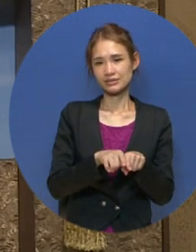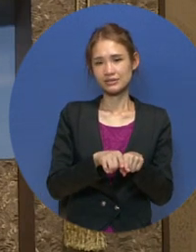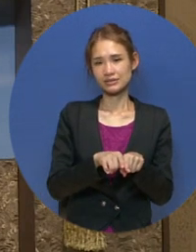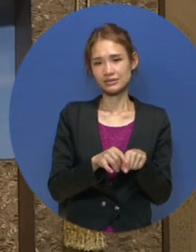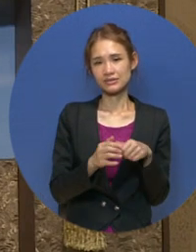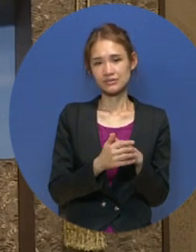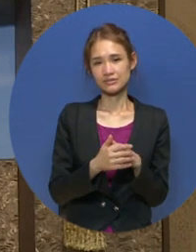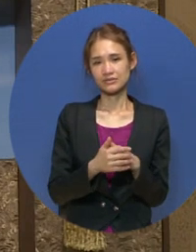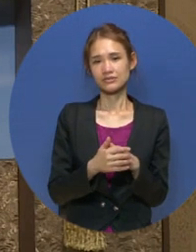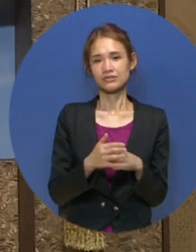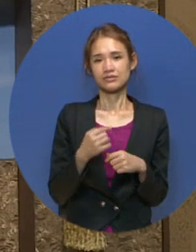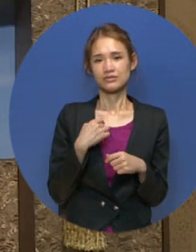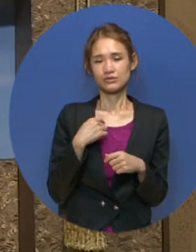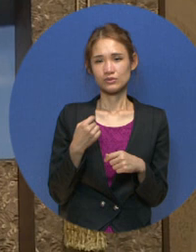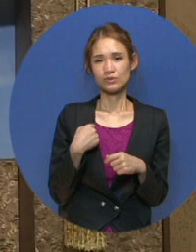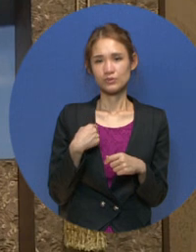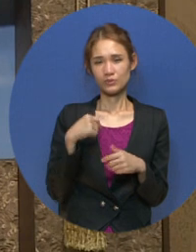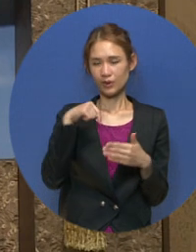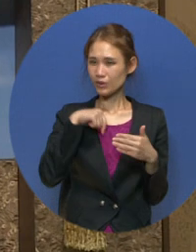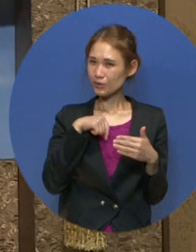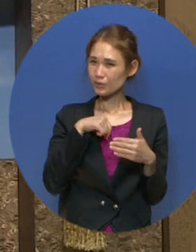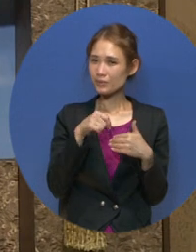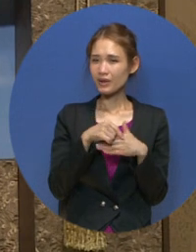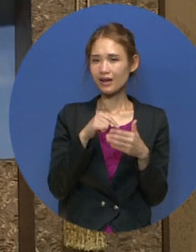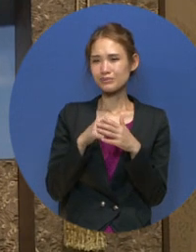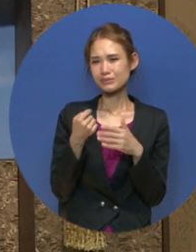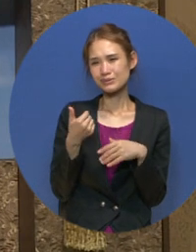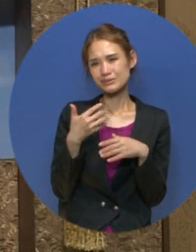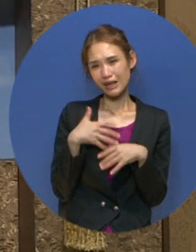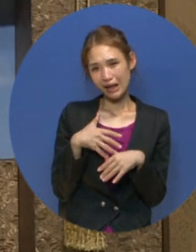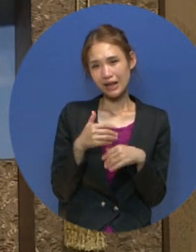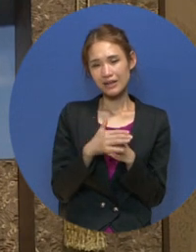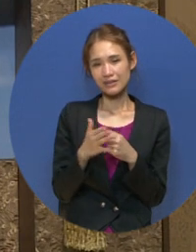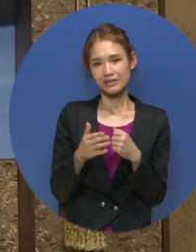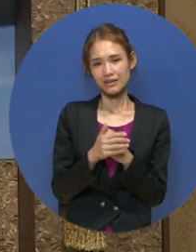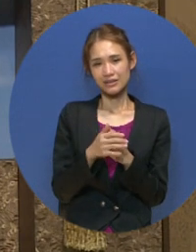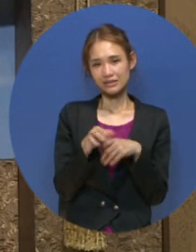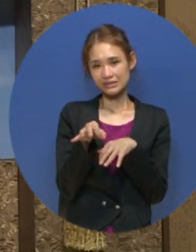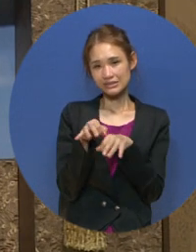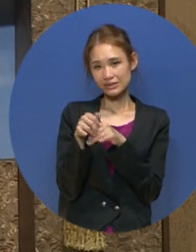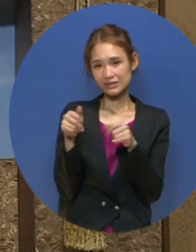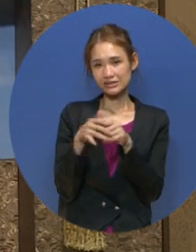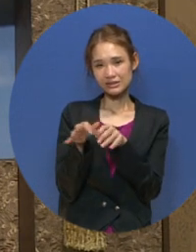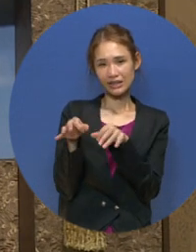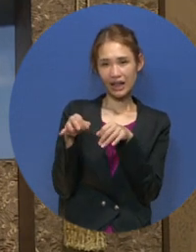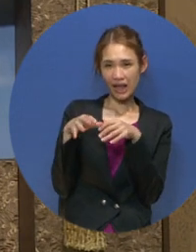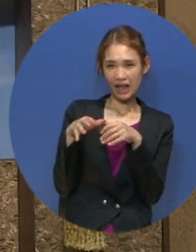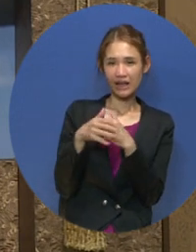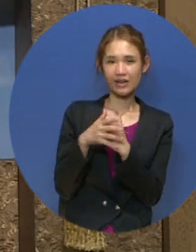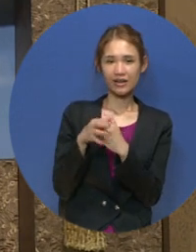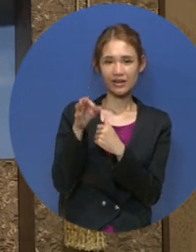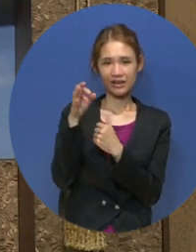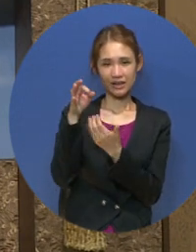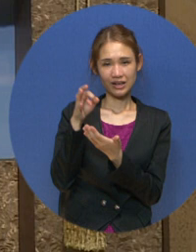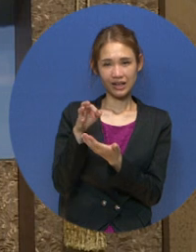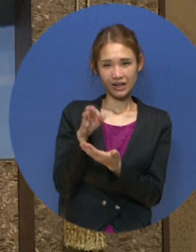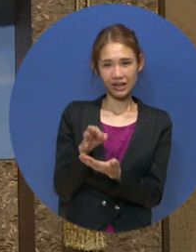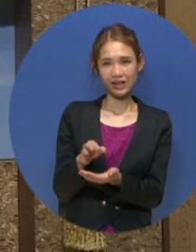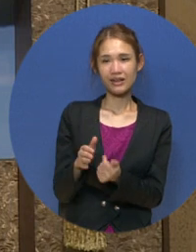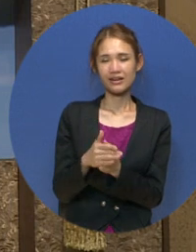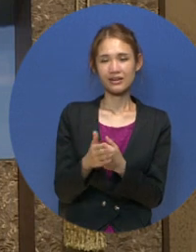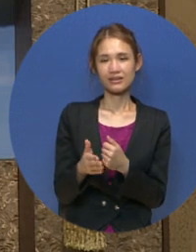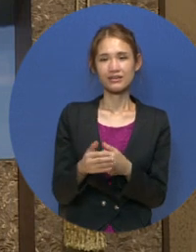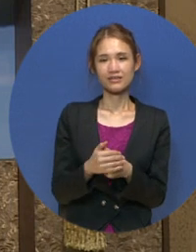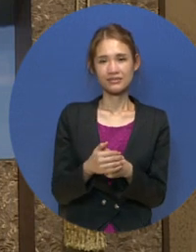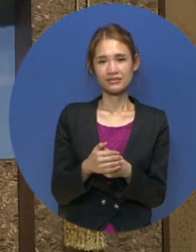근데 저는 이제 좀 마음이 약해서 그런지 이게 흥정을 하시는 분들한테 계속 속아 넘어가서 네. 가격을 계속 이렇게